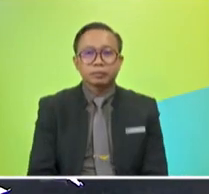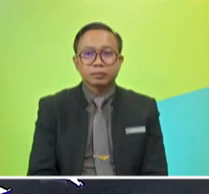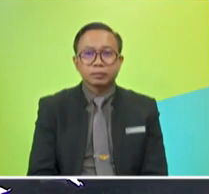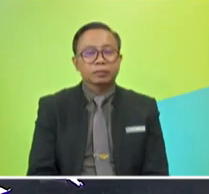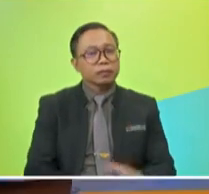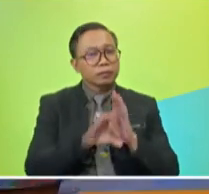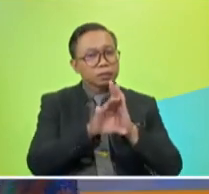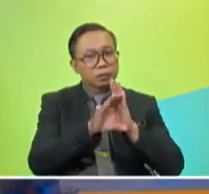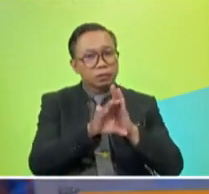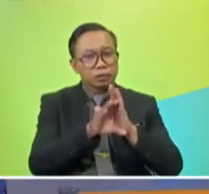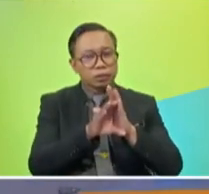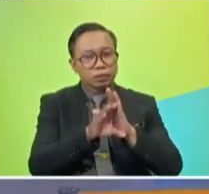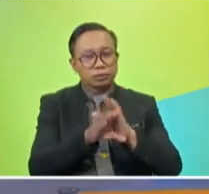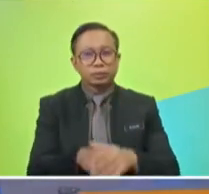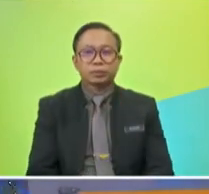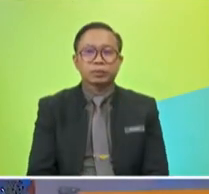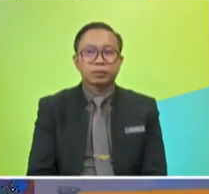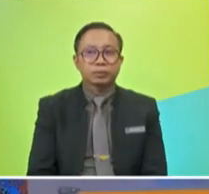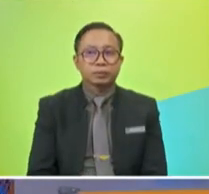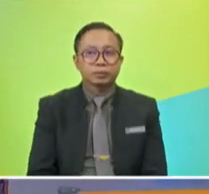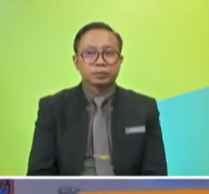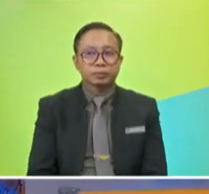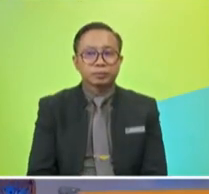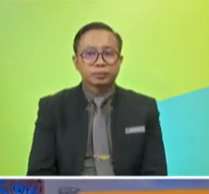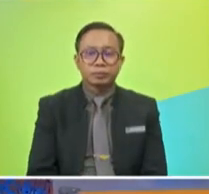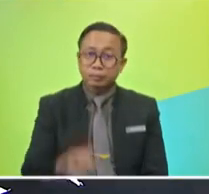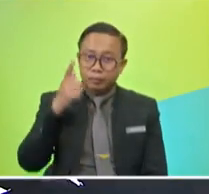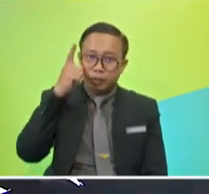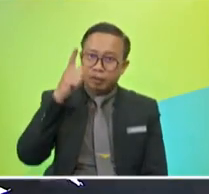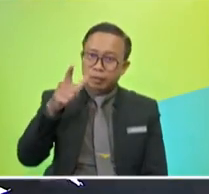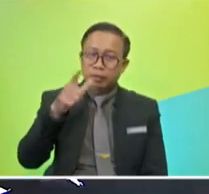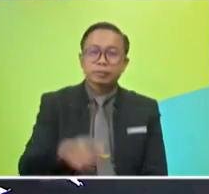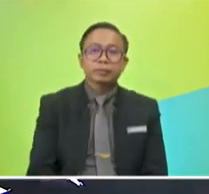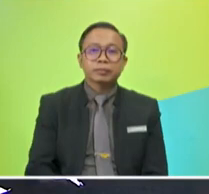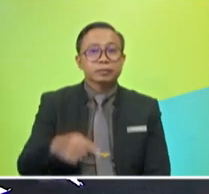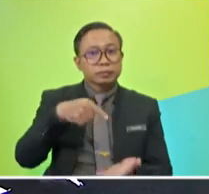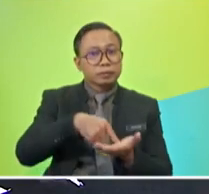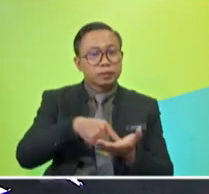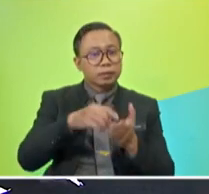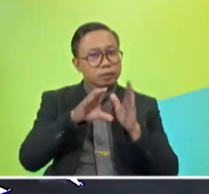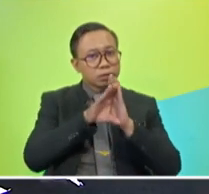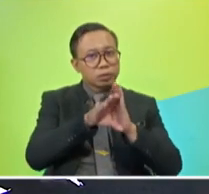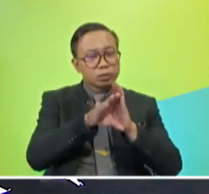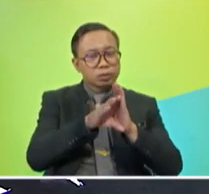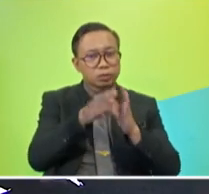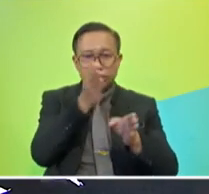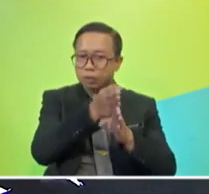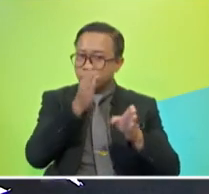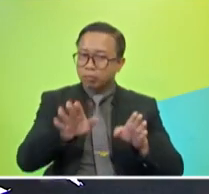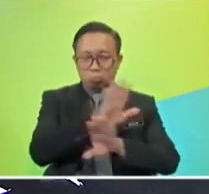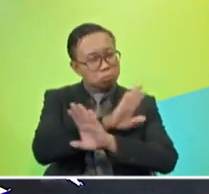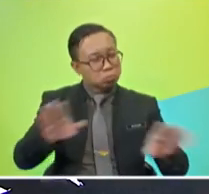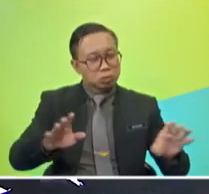contohnya adalah besar contohnya di sini oke Ini adalah contoh yang tidak bertanggung jawab